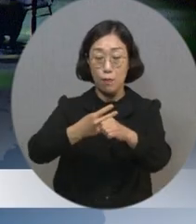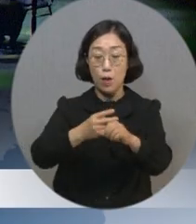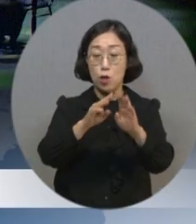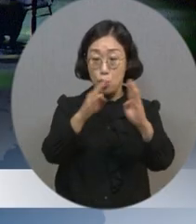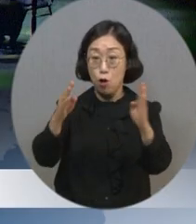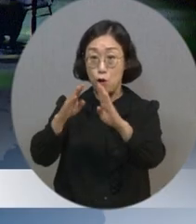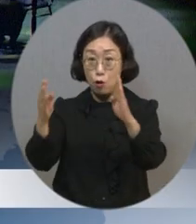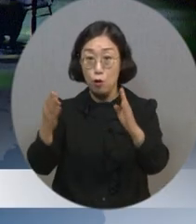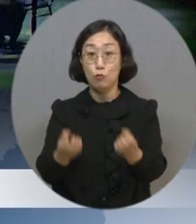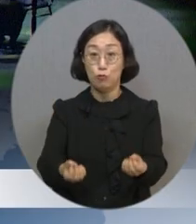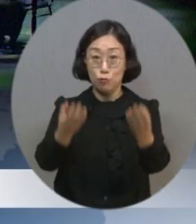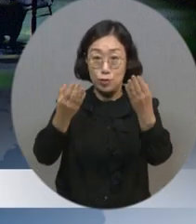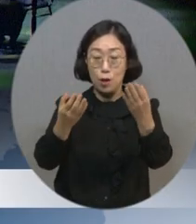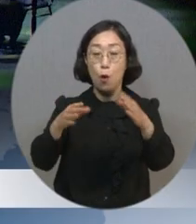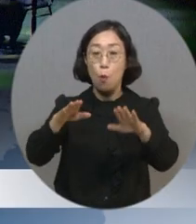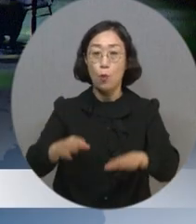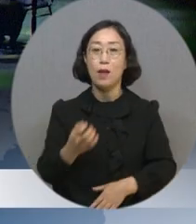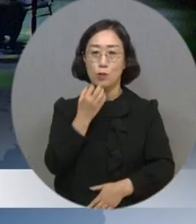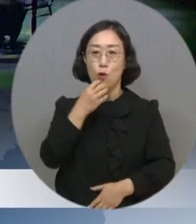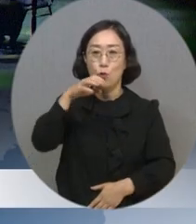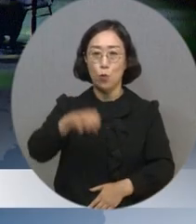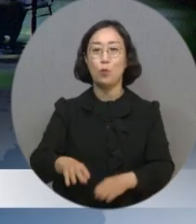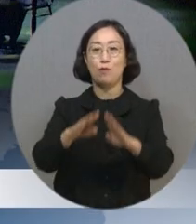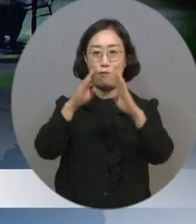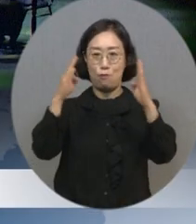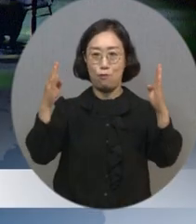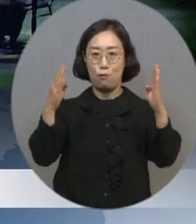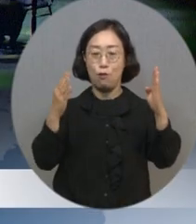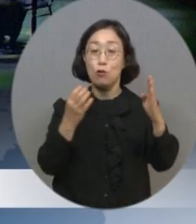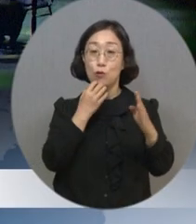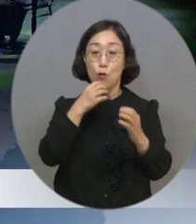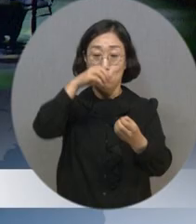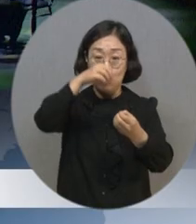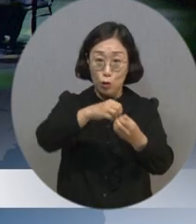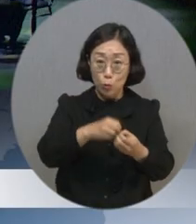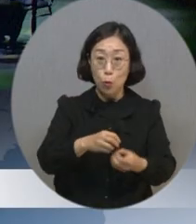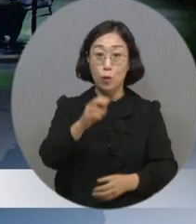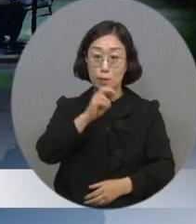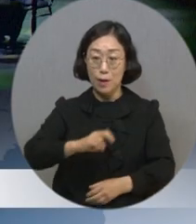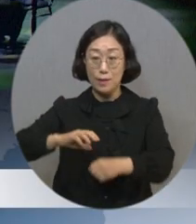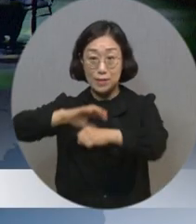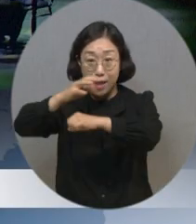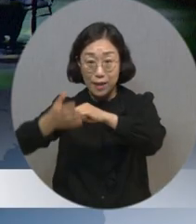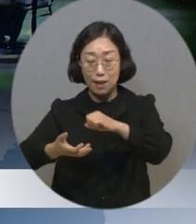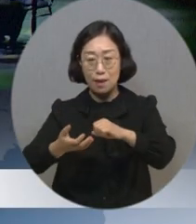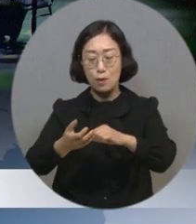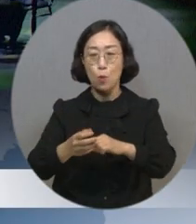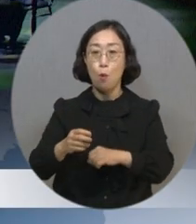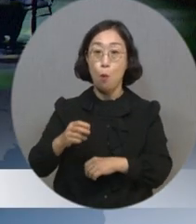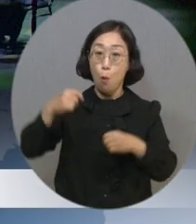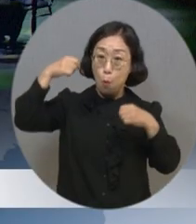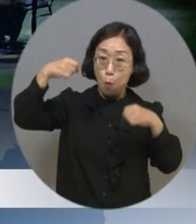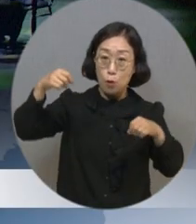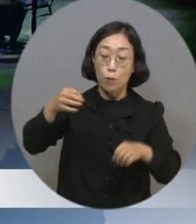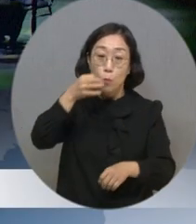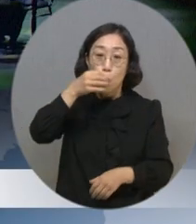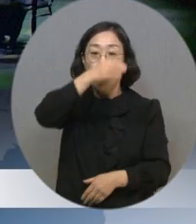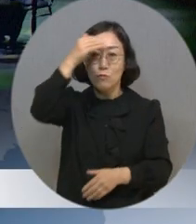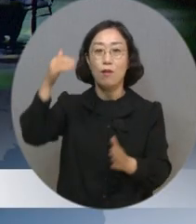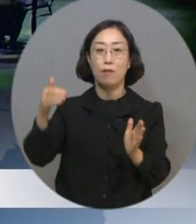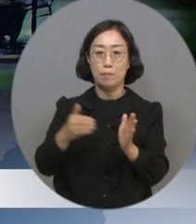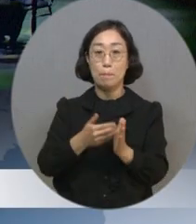양금축제가 서울에서 열렸습니다. 한국의 전통 음악과 세계 각국의 양금 공연을 즐길 수 있는